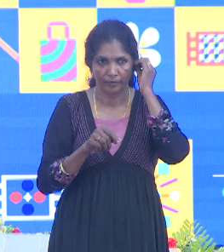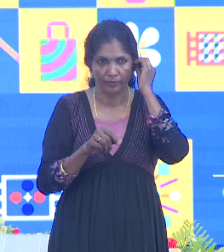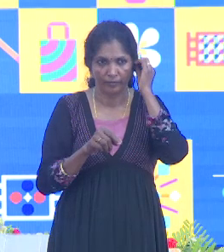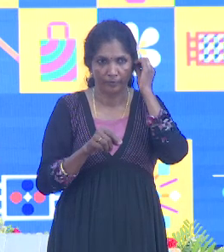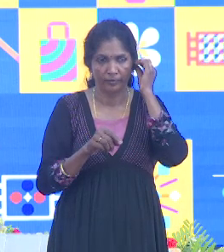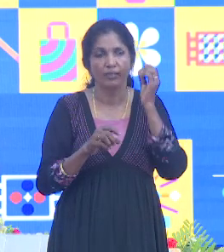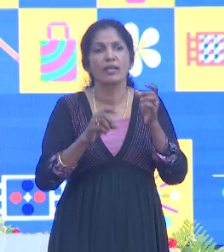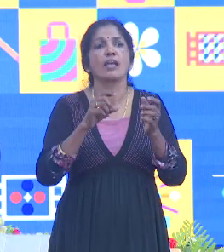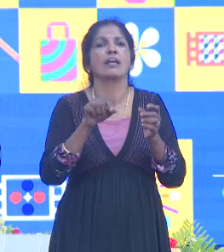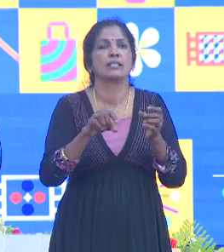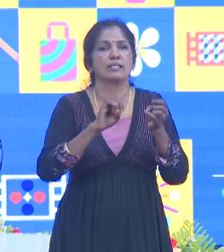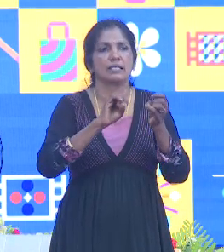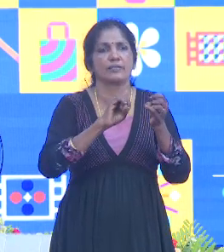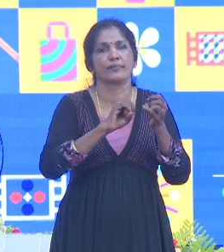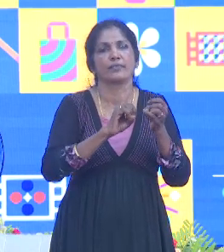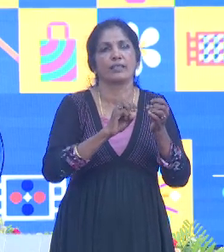സ്വരാജൻ